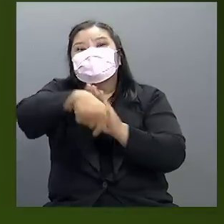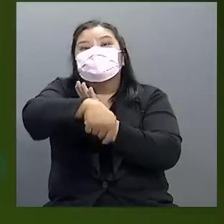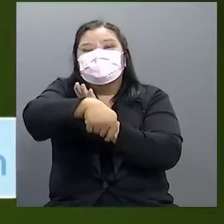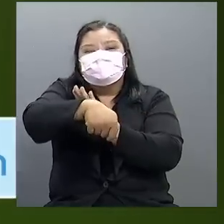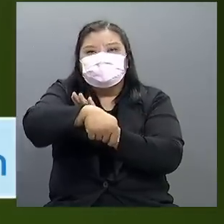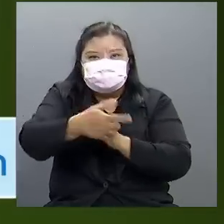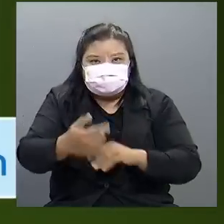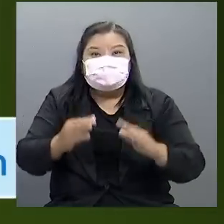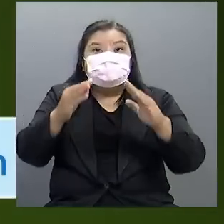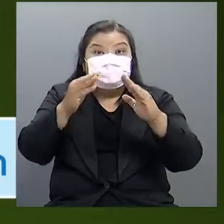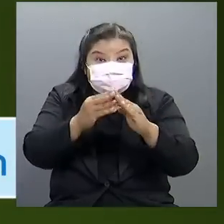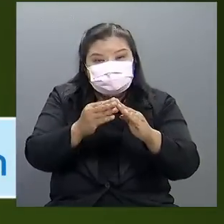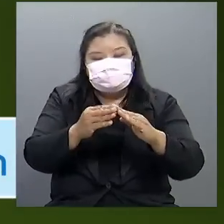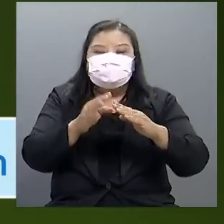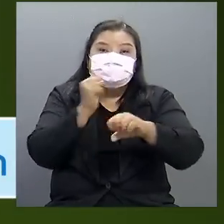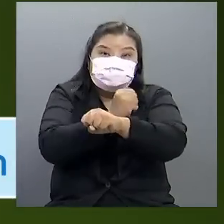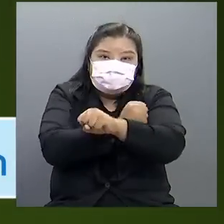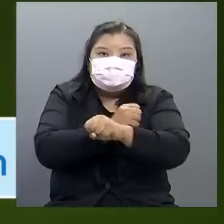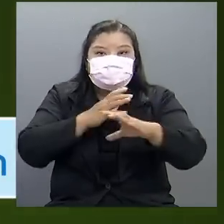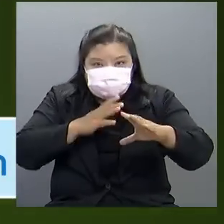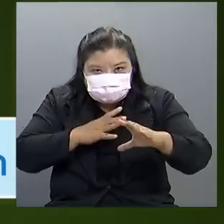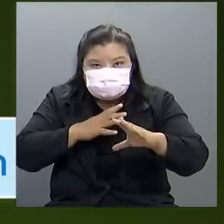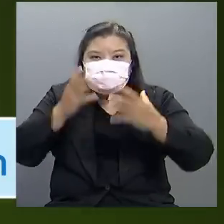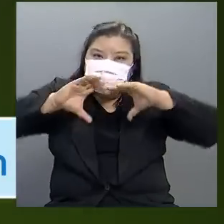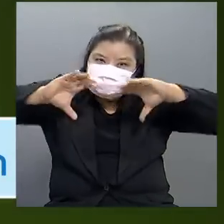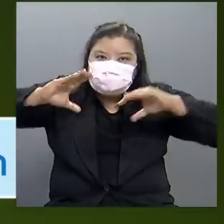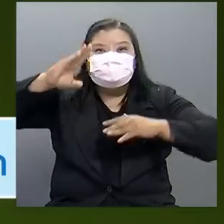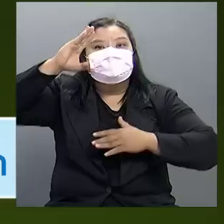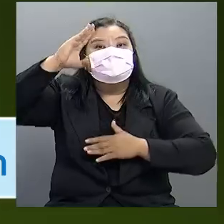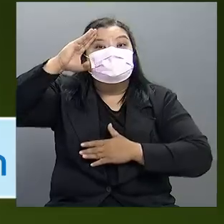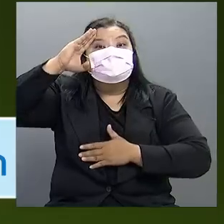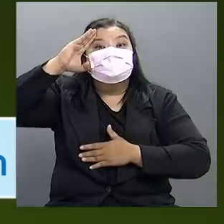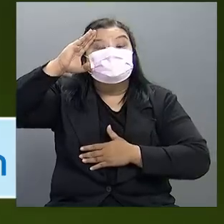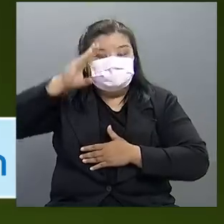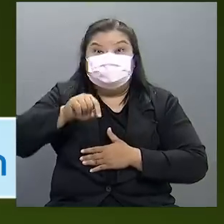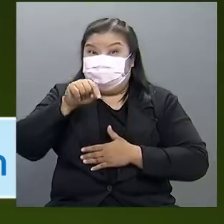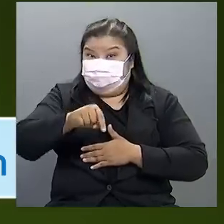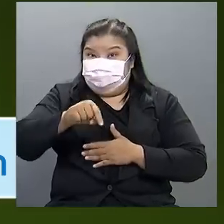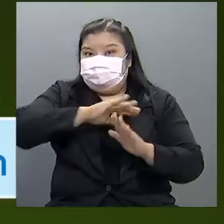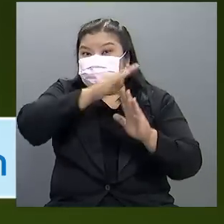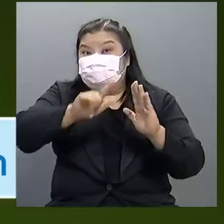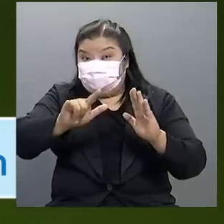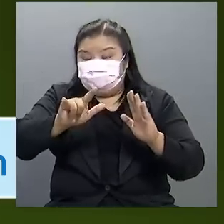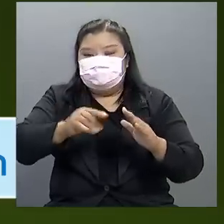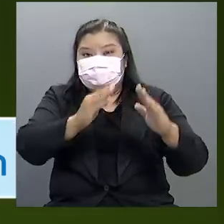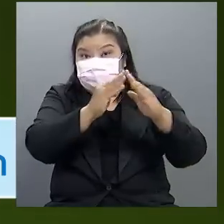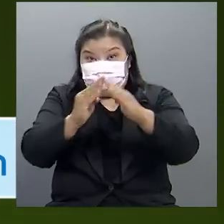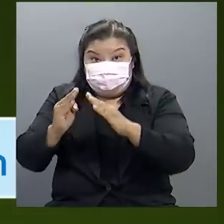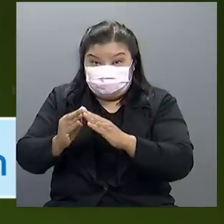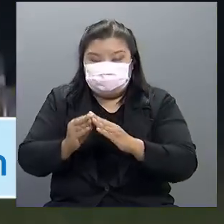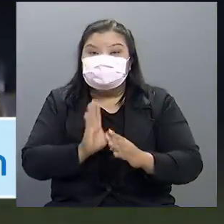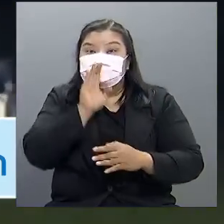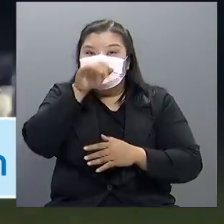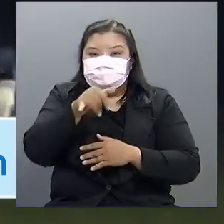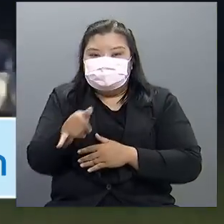งานและบ้านพัเข้ารักชา NGOsภใอุธยาณเขาใหญ่นี่แล้ค่ะี่นะคะมันก็เดินไปรบๆบ้านเขา